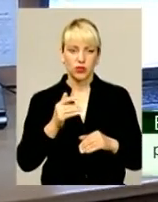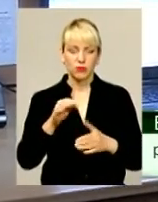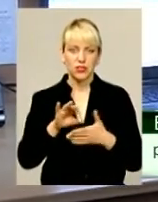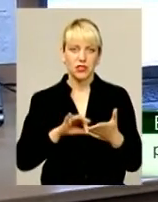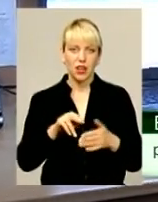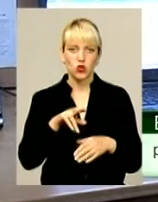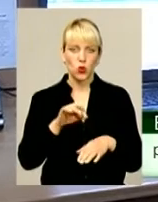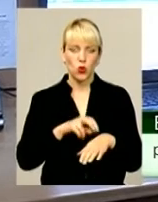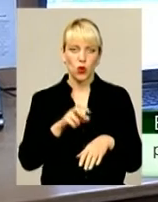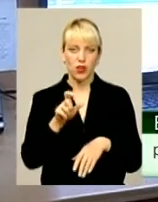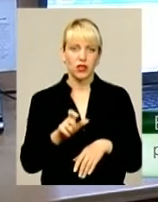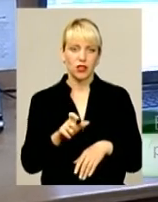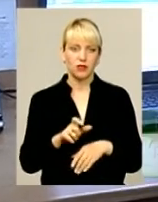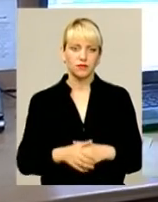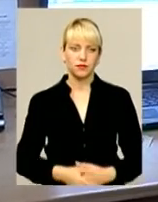лікаря.